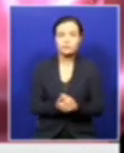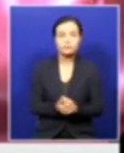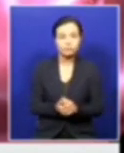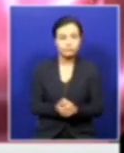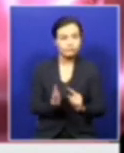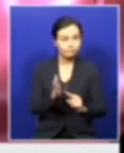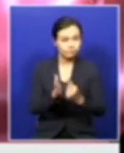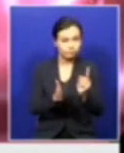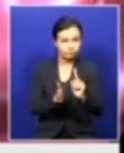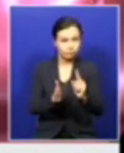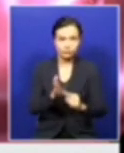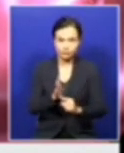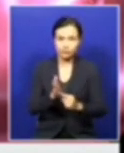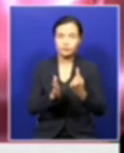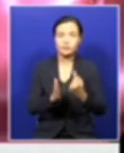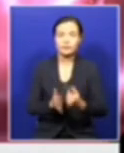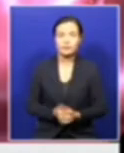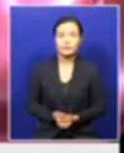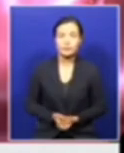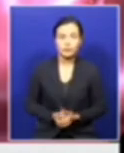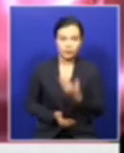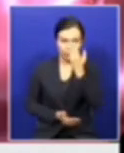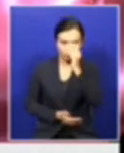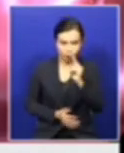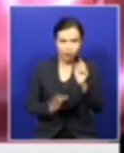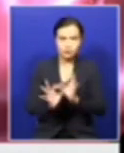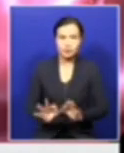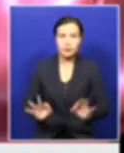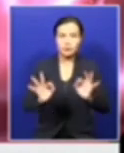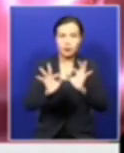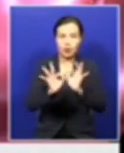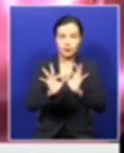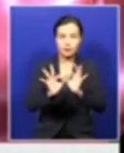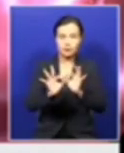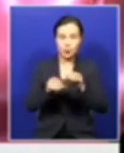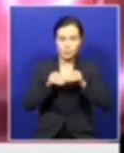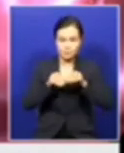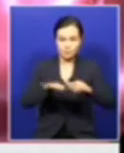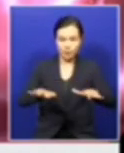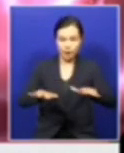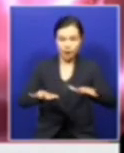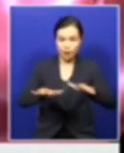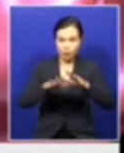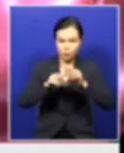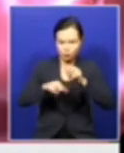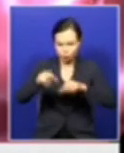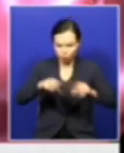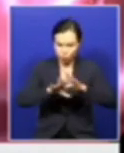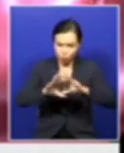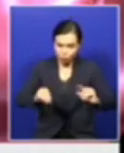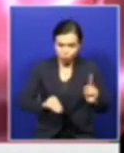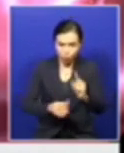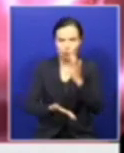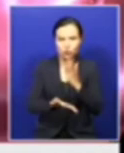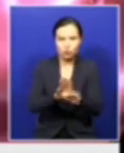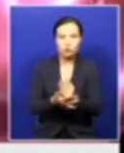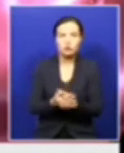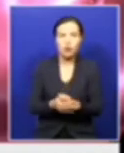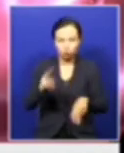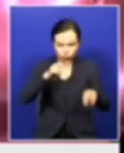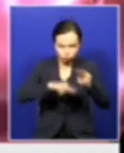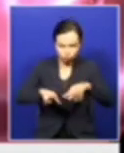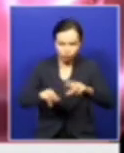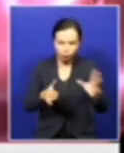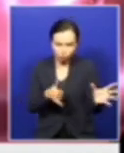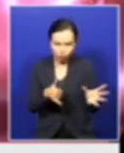ต้นครั้งแรกเพราะว่าหัวใจของการสยบการแพร่กระจายของโรคนั้นคือการตรวจค้นหาผู้ติดเ